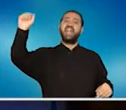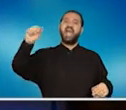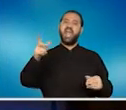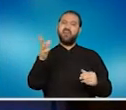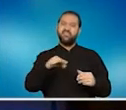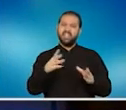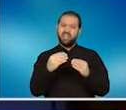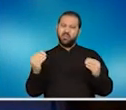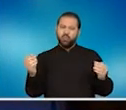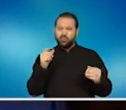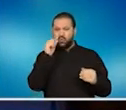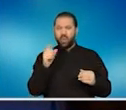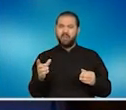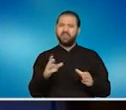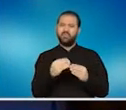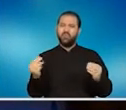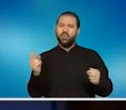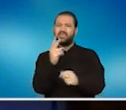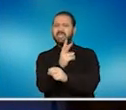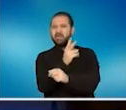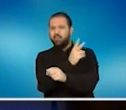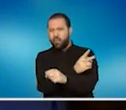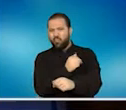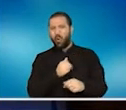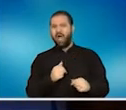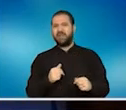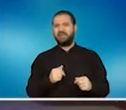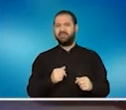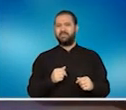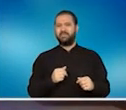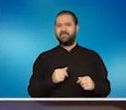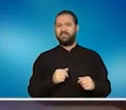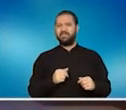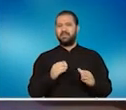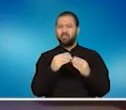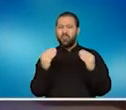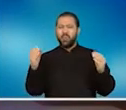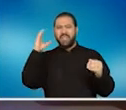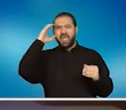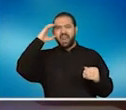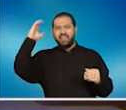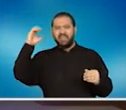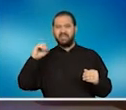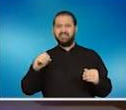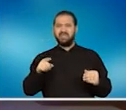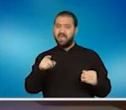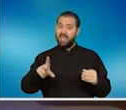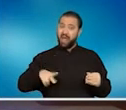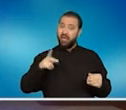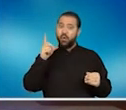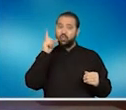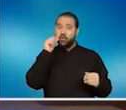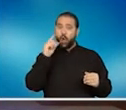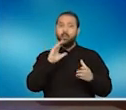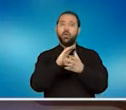atâta populație diversă, atâtea etnii, atâtea confesiuni, el a fost